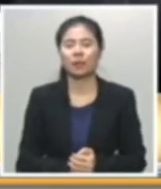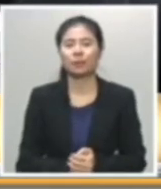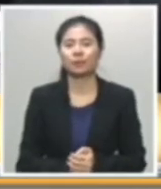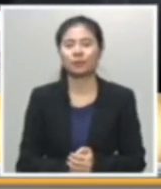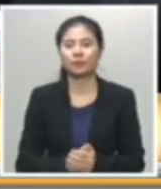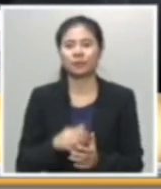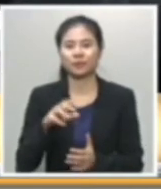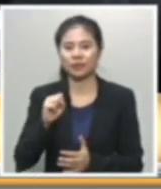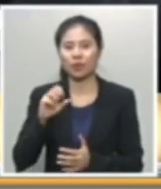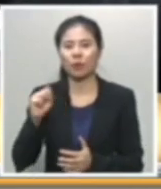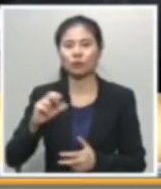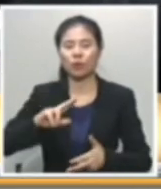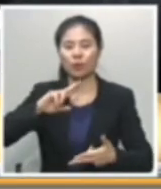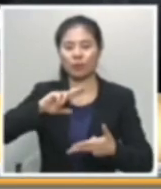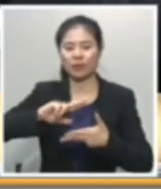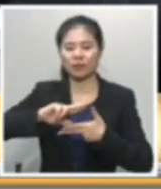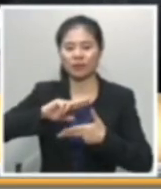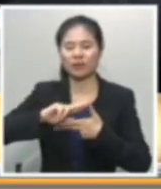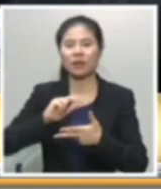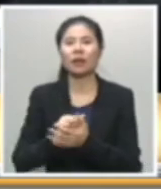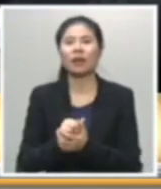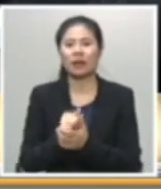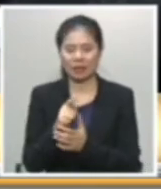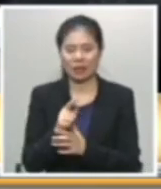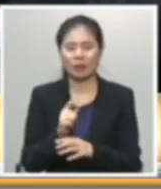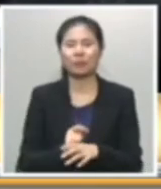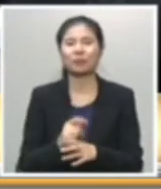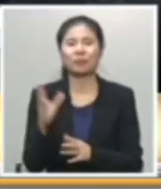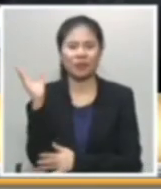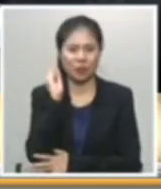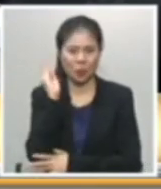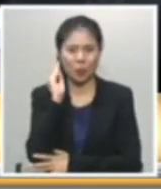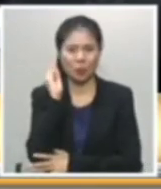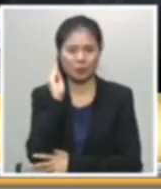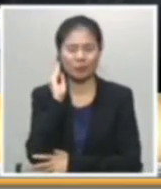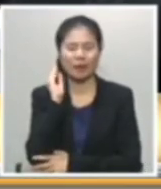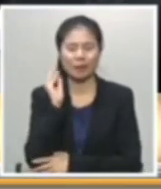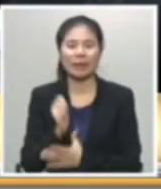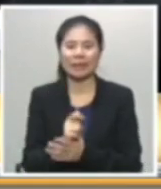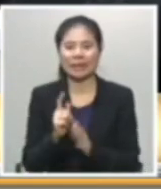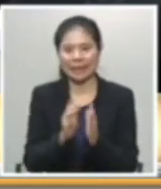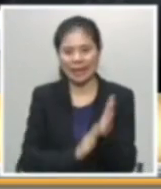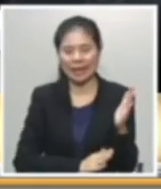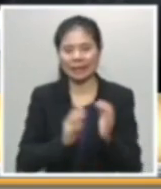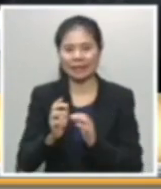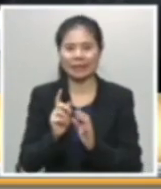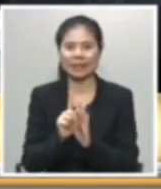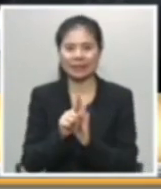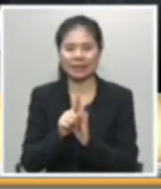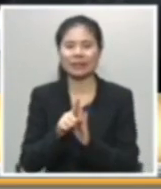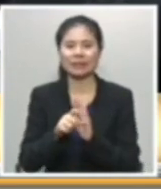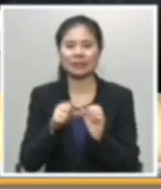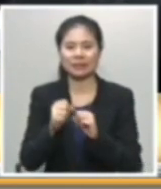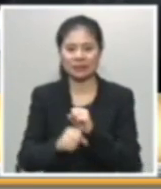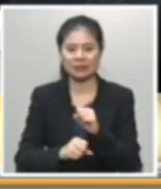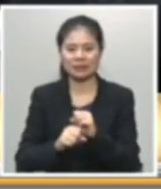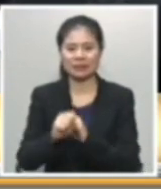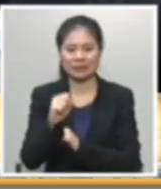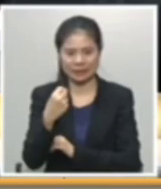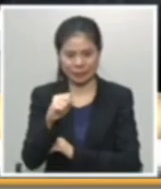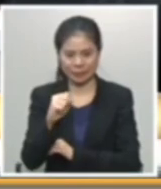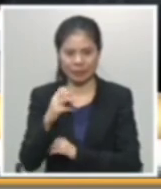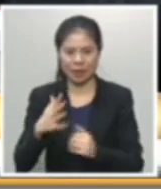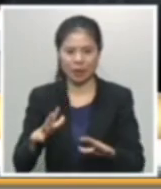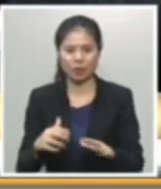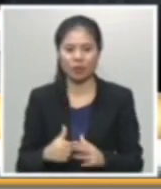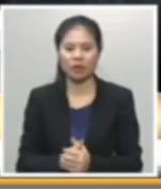ฐก็ได้ให้เวลาและรับฟังท่านผู้อภิปรายมาเป็นเวลา10วันนาทีครับท่านประธานก็ได้ตักเตือนแต่หลายครั้งผมคิดว่าที่ท่าน